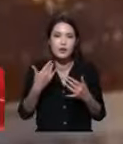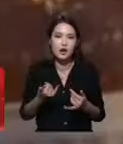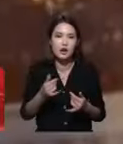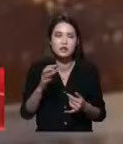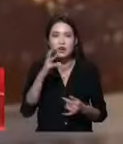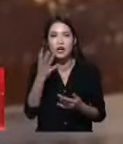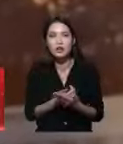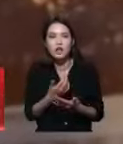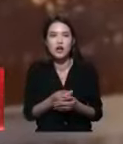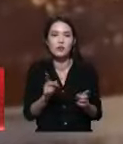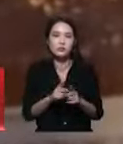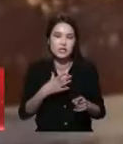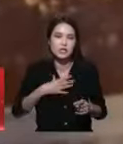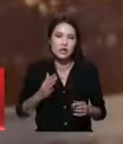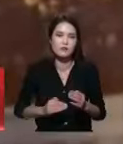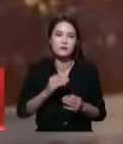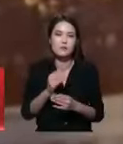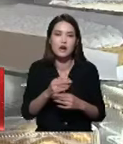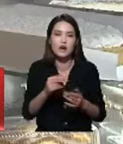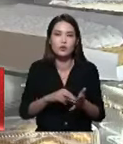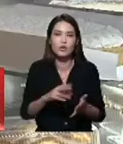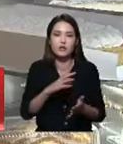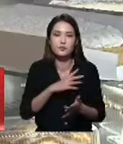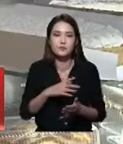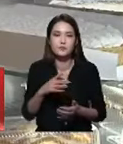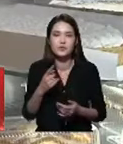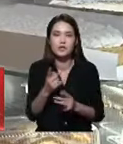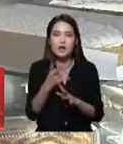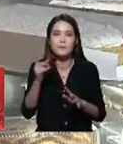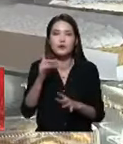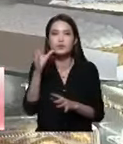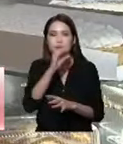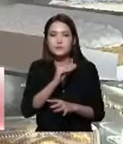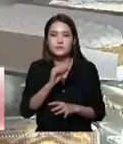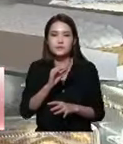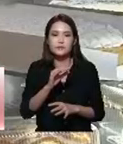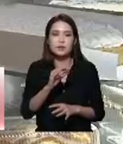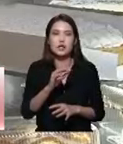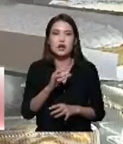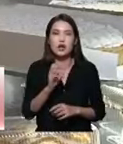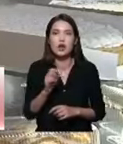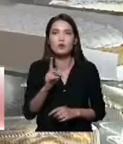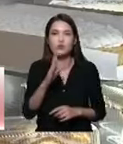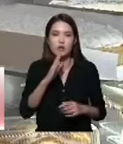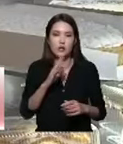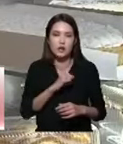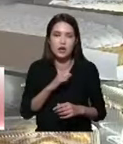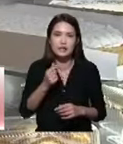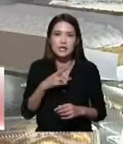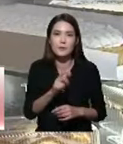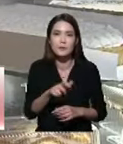зарплаты сотрудников. Во-первых, это повлияло на то, что повысилась оплата труда персонала.